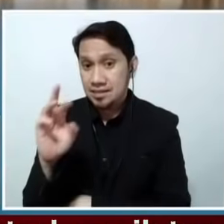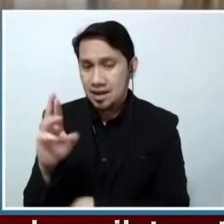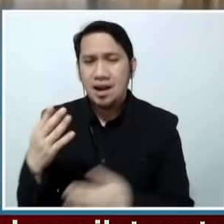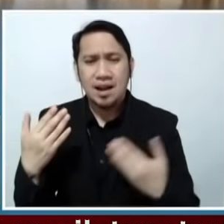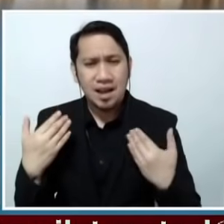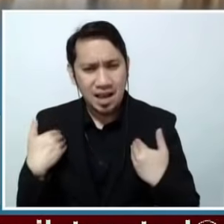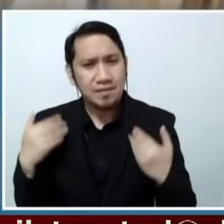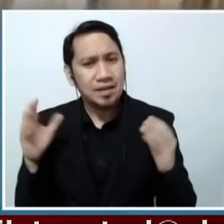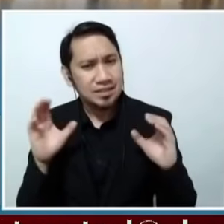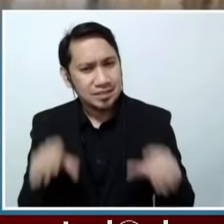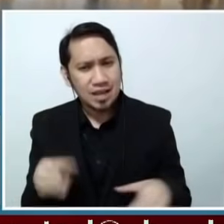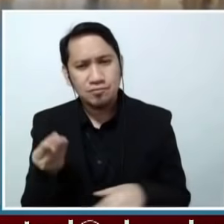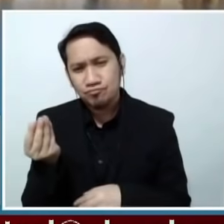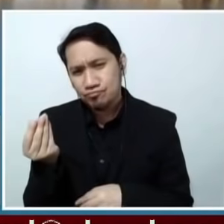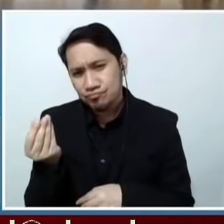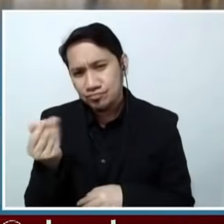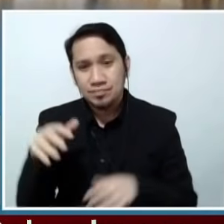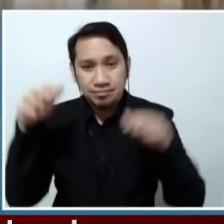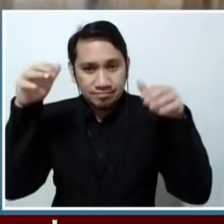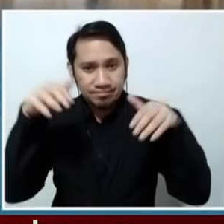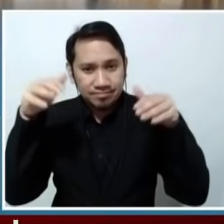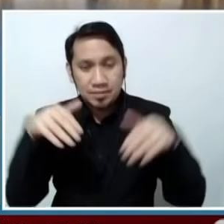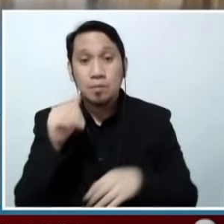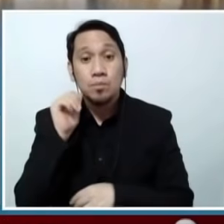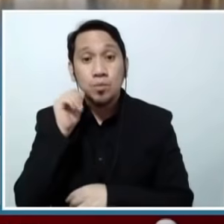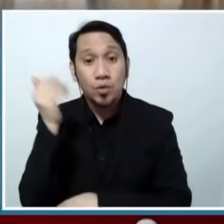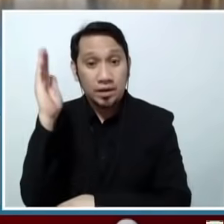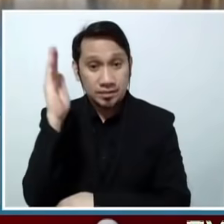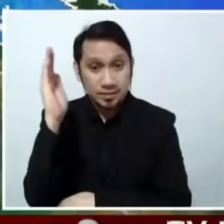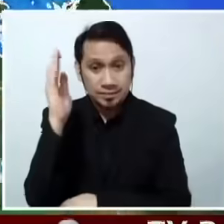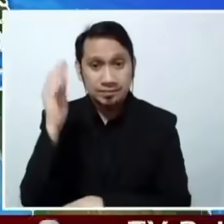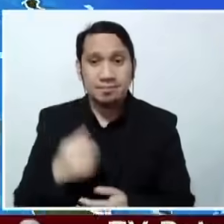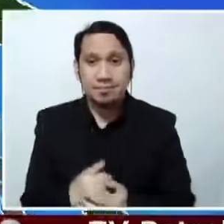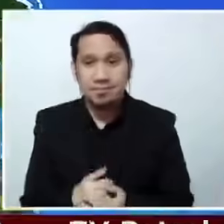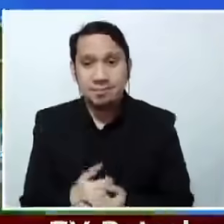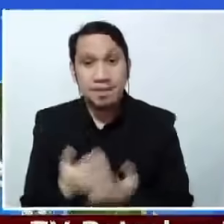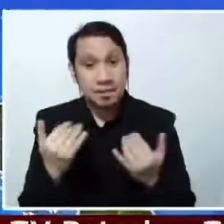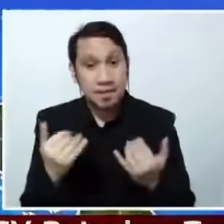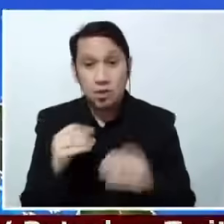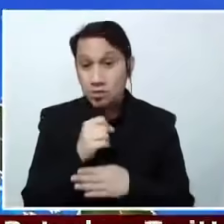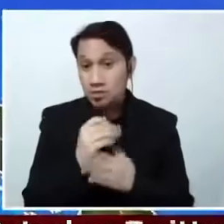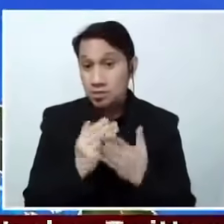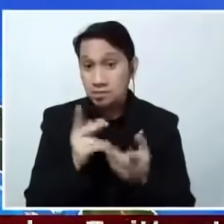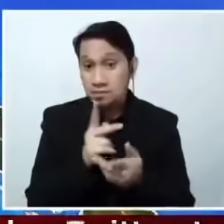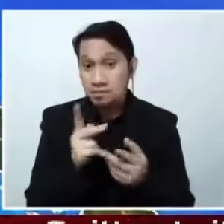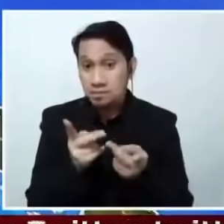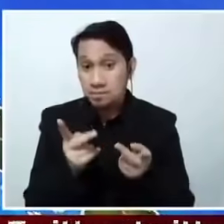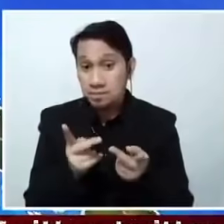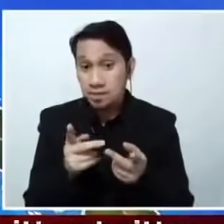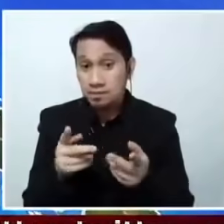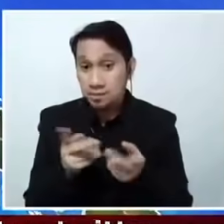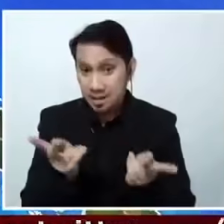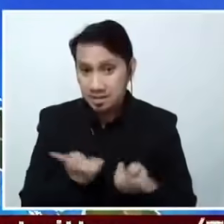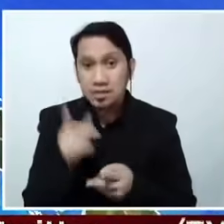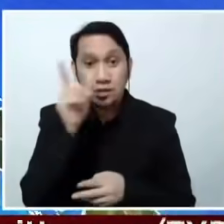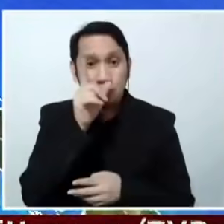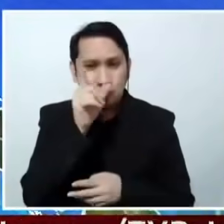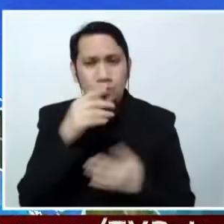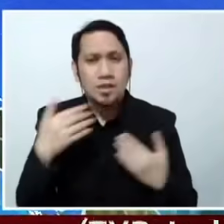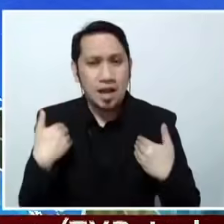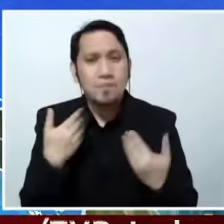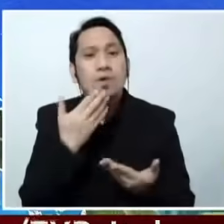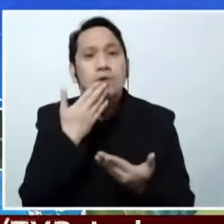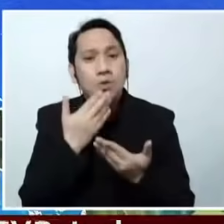ng panandali ang ulan bukas ng tanghali. Sa nalalabing bahagi naman ng Luzon, magiging maaliwalas ang panahon bukas sa Dagupan